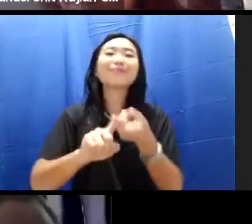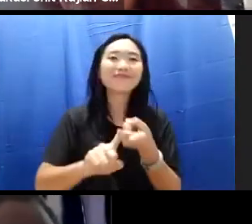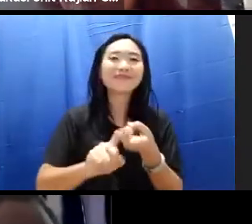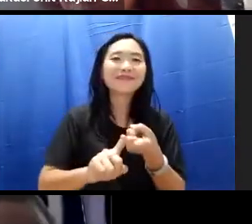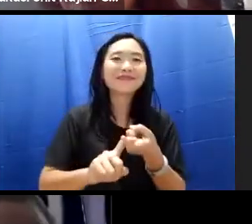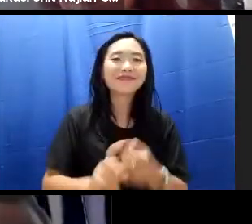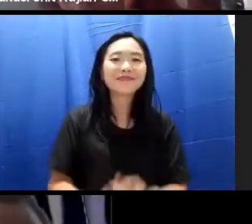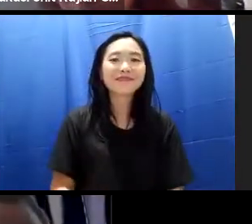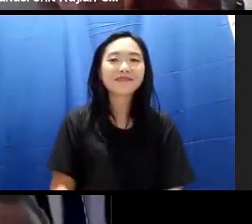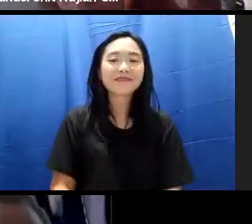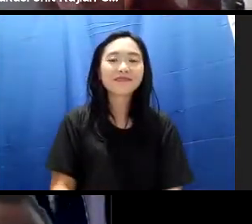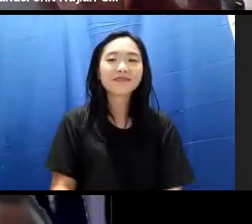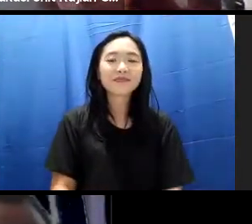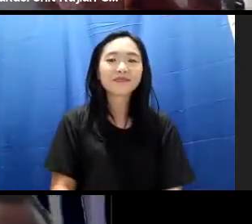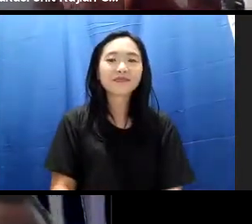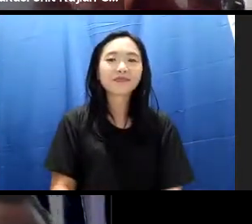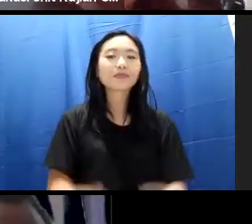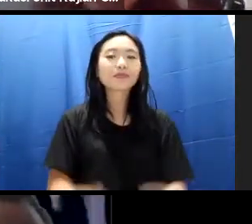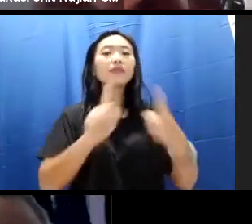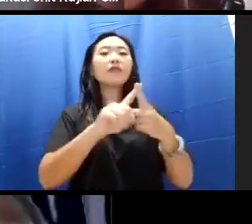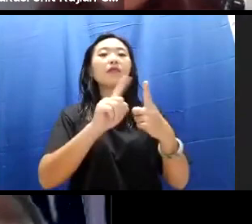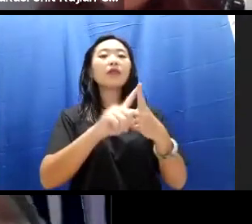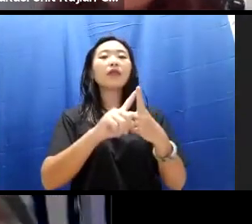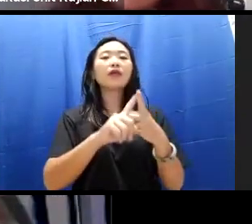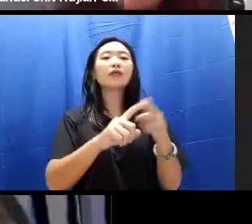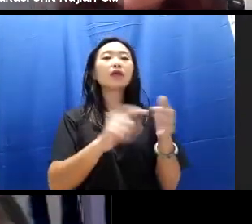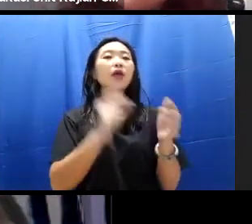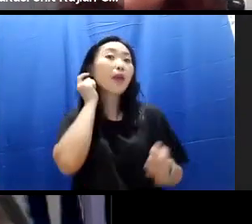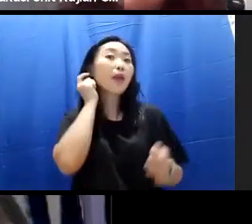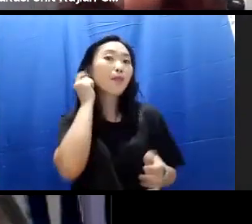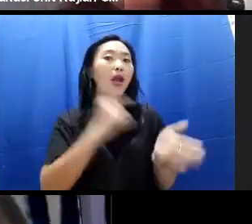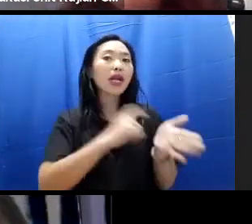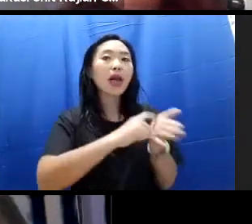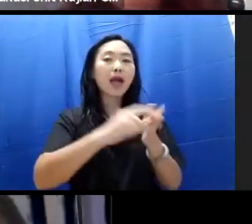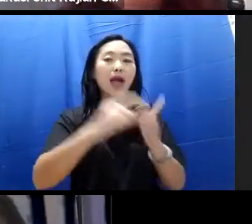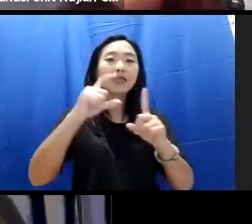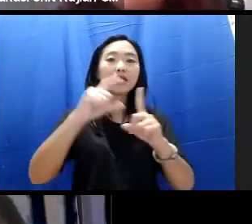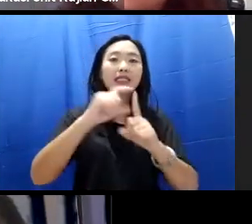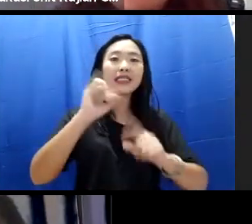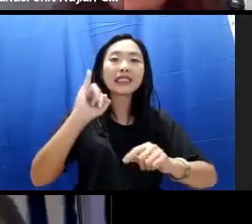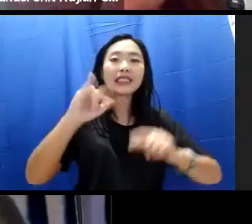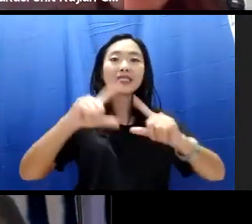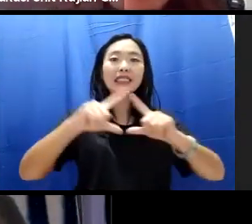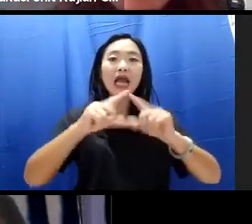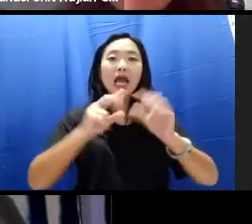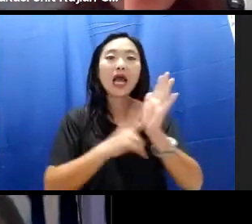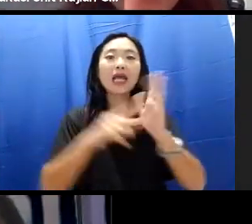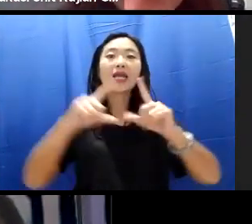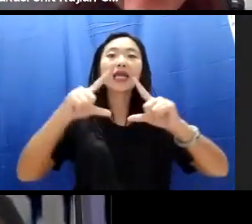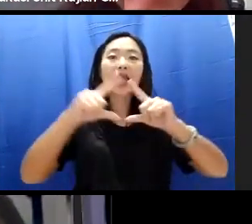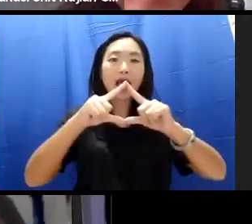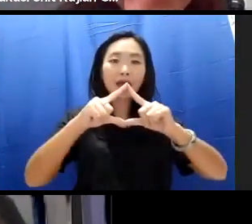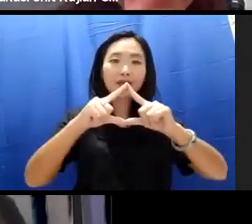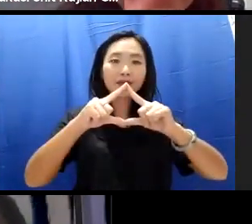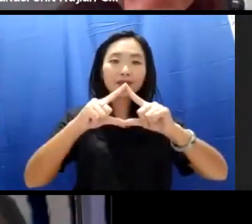pertama ada Mbak Diana Teresa Pakasi. Halo Mbak Diana.